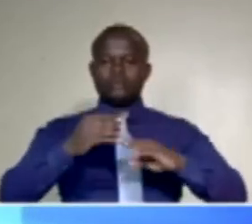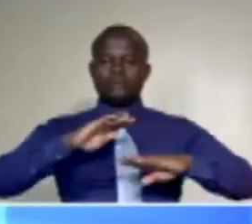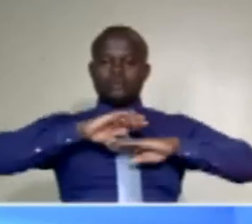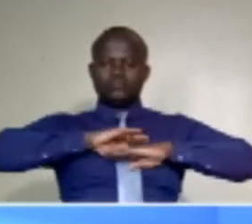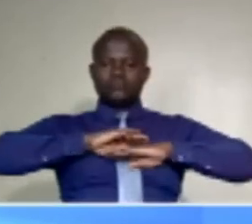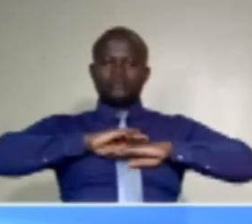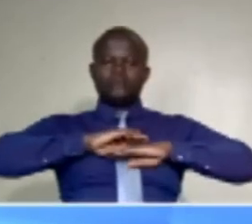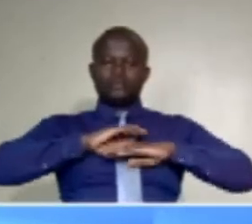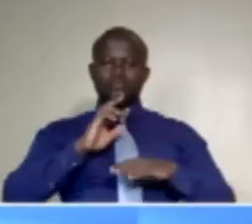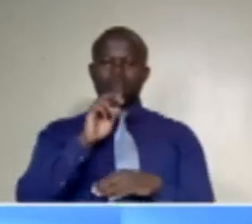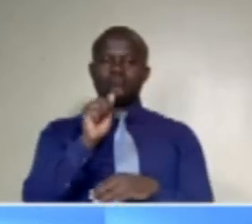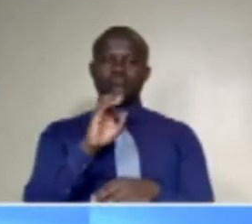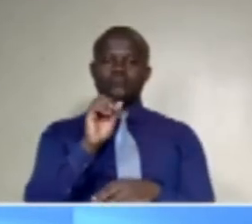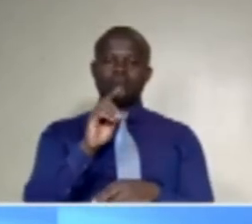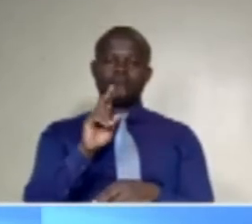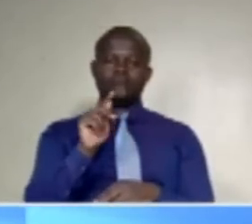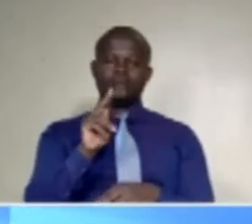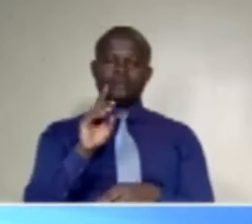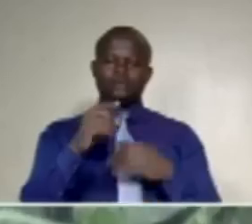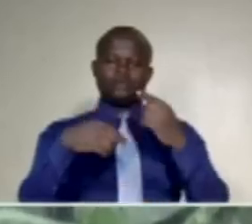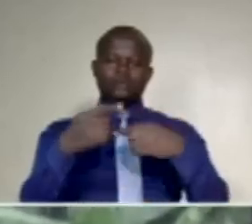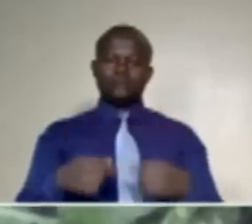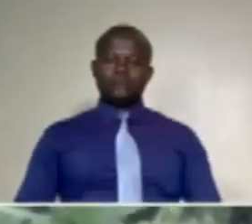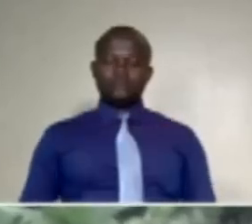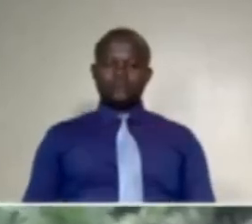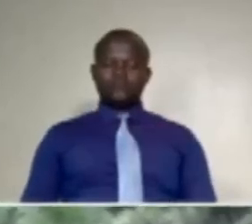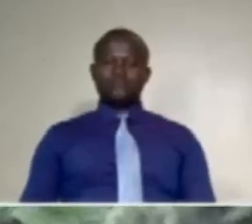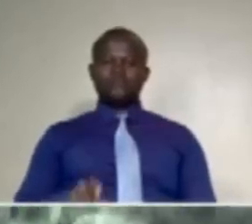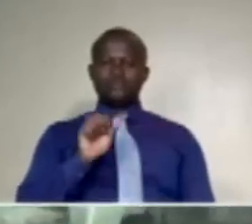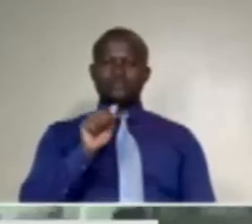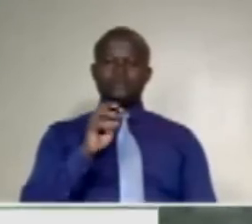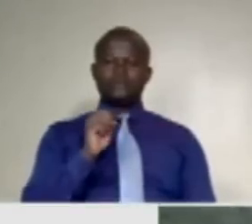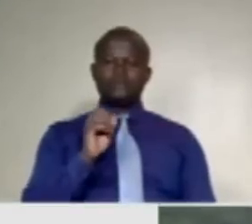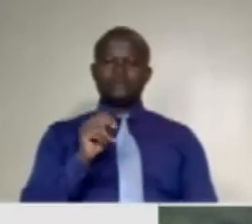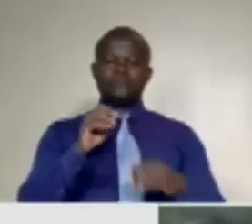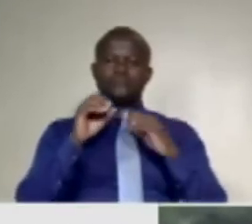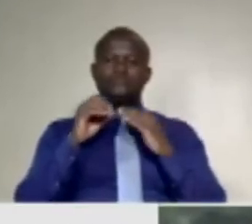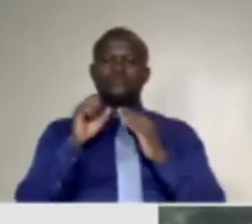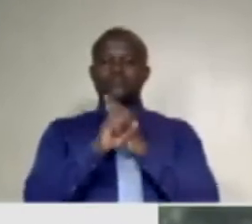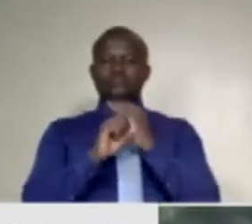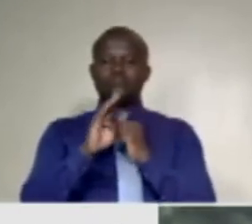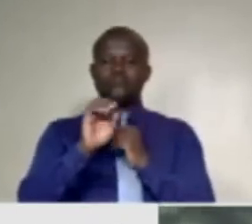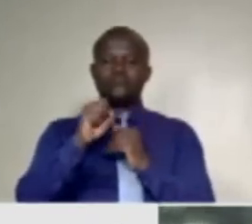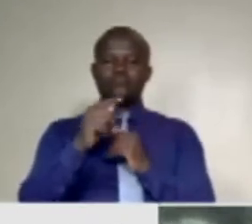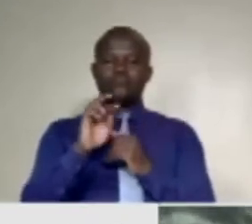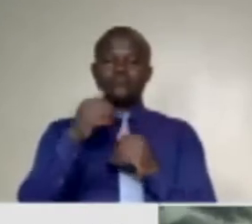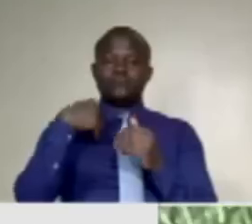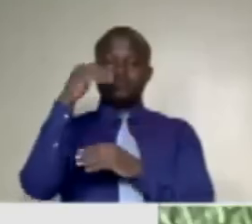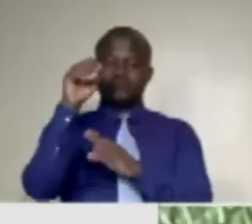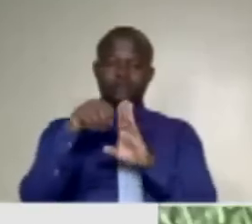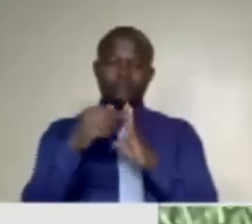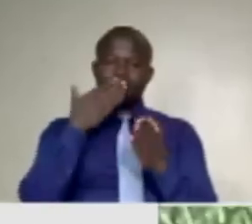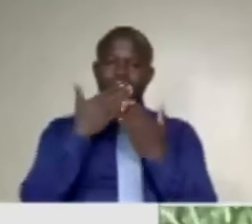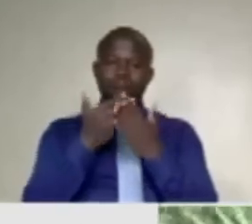uhagije. Iracyadukunda Ruth arakomeza. Uzarama Raymond ni umuturage wo mu murenge wa Bushekeri, benshi bemeza ko rewa rufite urutoki rwiza mu